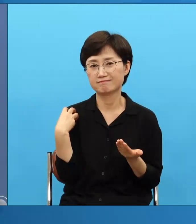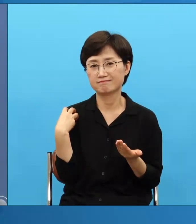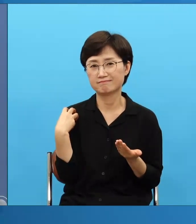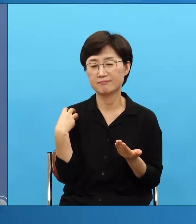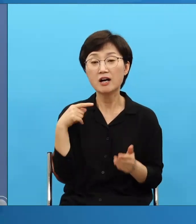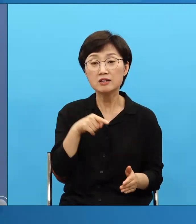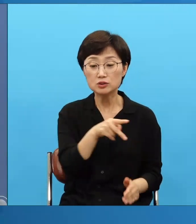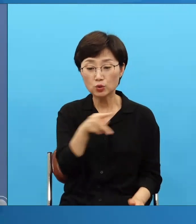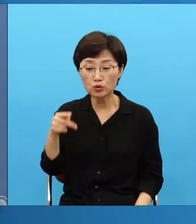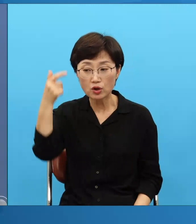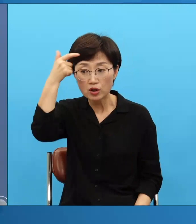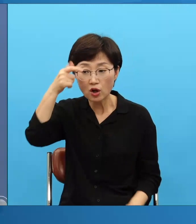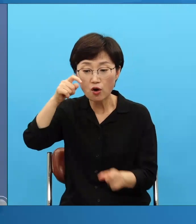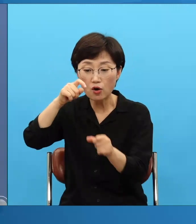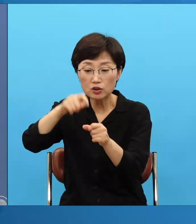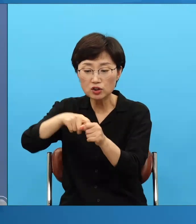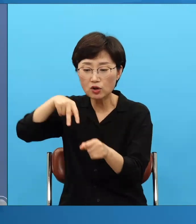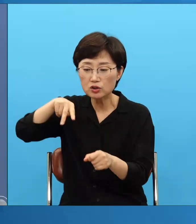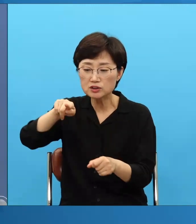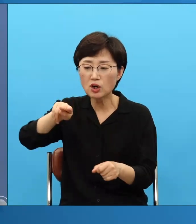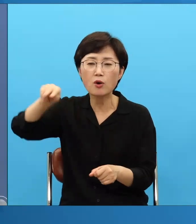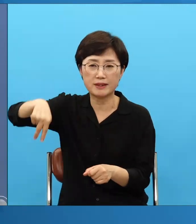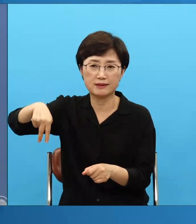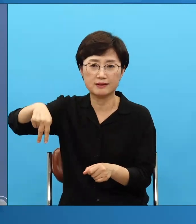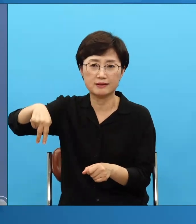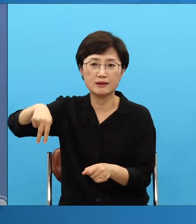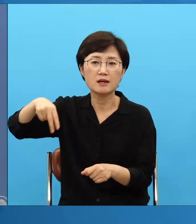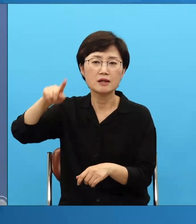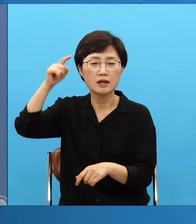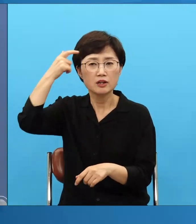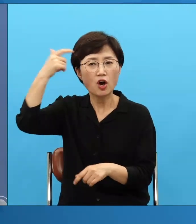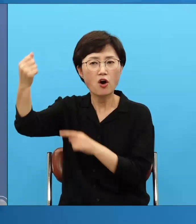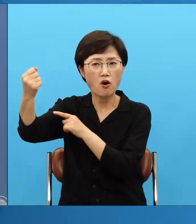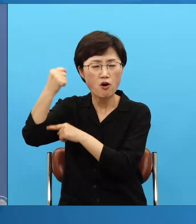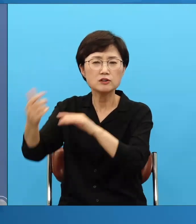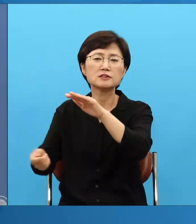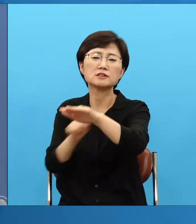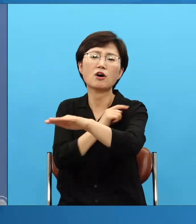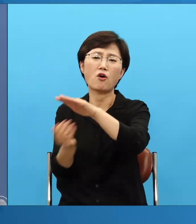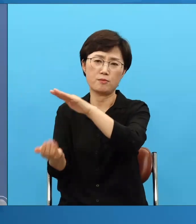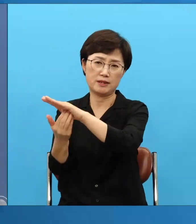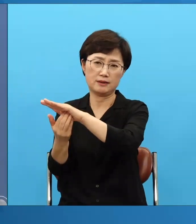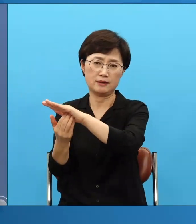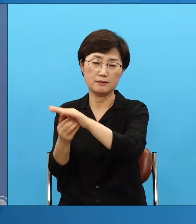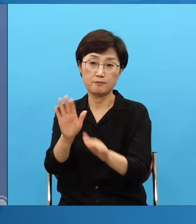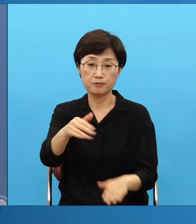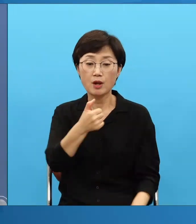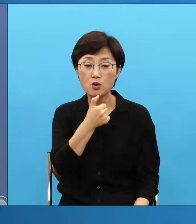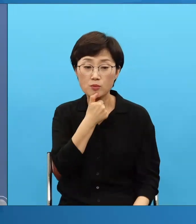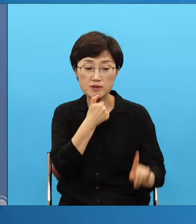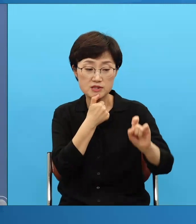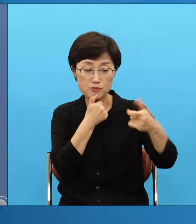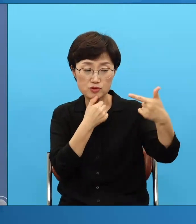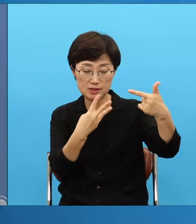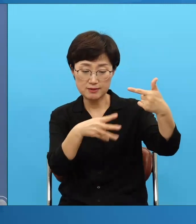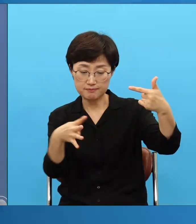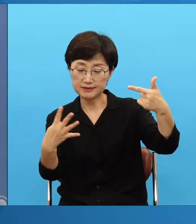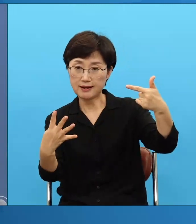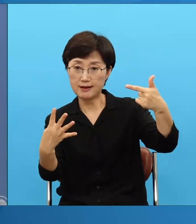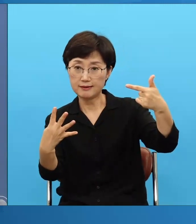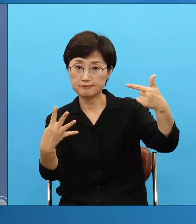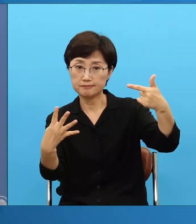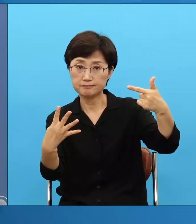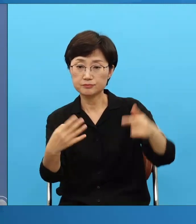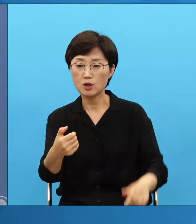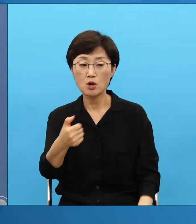되면 이렇게 돼요. And so when you become the spiritual summit, this is the answer 그걸로 that 끝난 게 arise. 아닙니다. And it doesn't just end there. 로마서 16장 3절 4절에